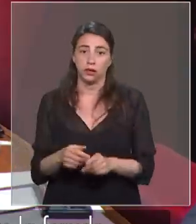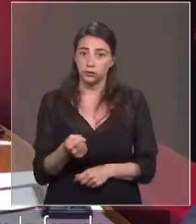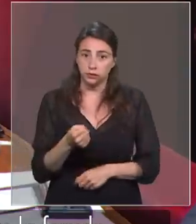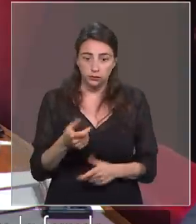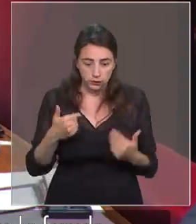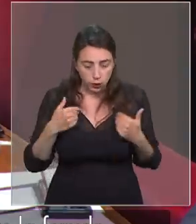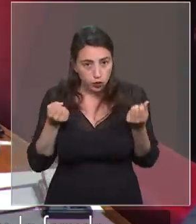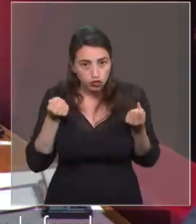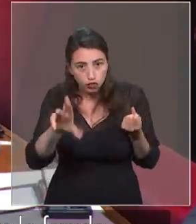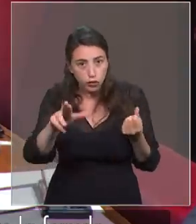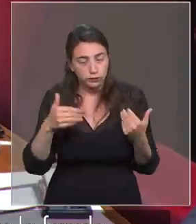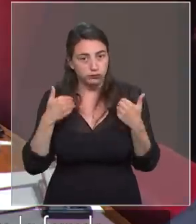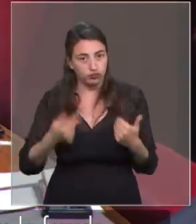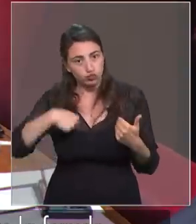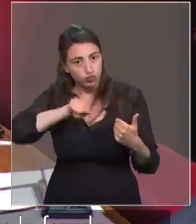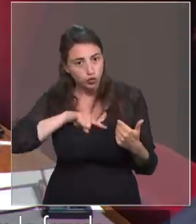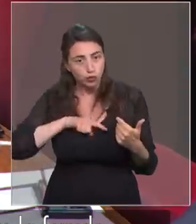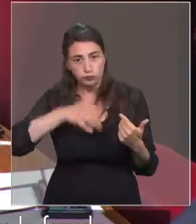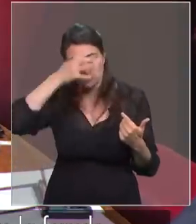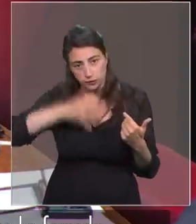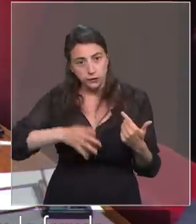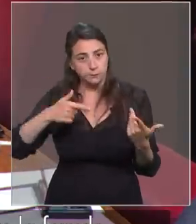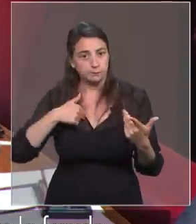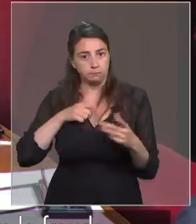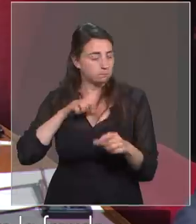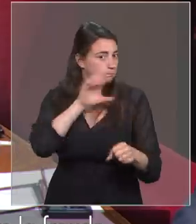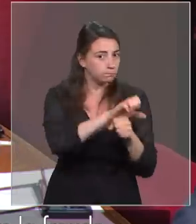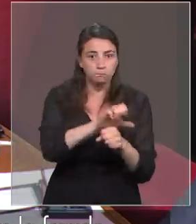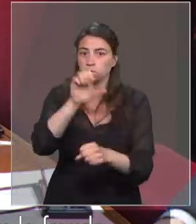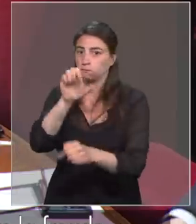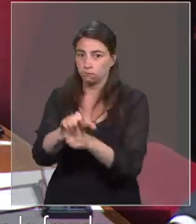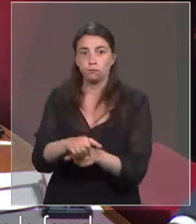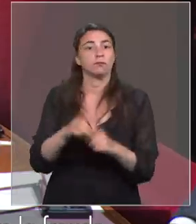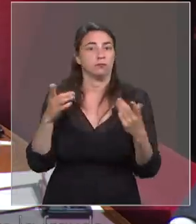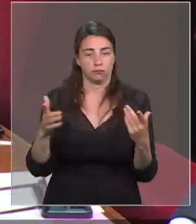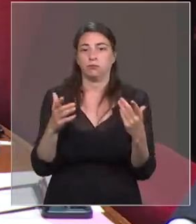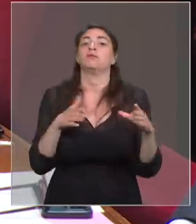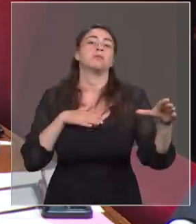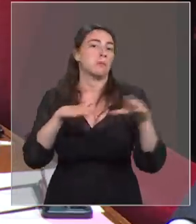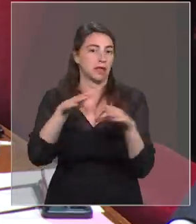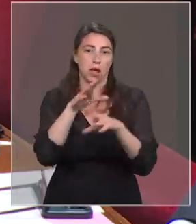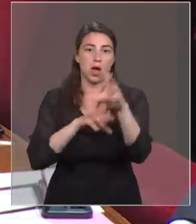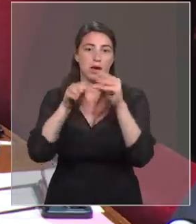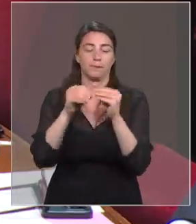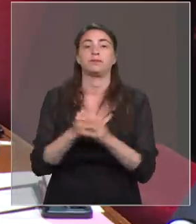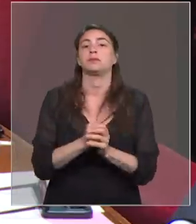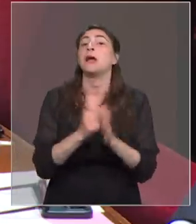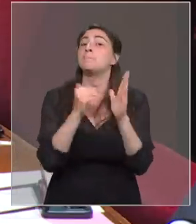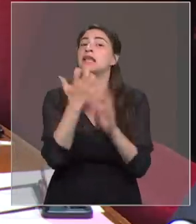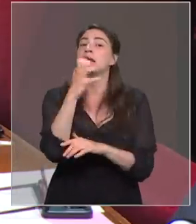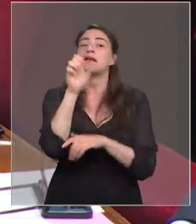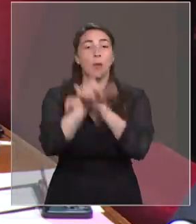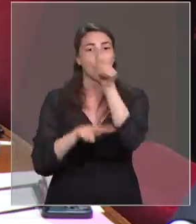déterminés à agir contre cette fraude fiscale avec des moyens supplémentaires, notamment 1 500 personnels de